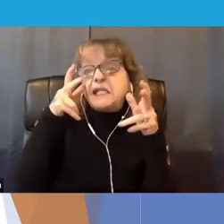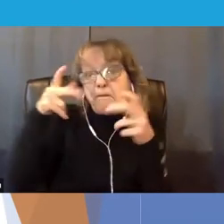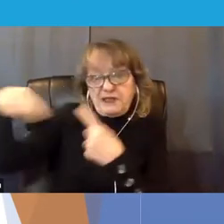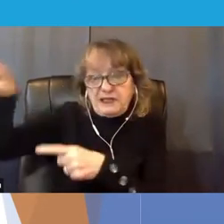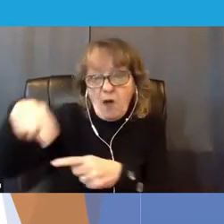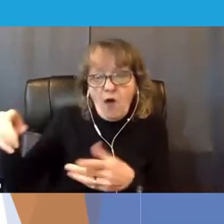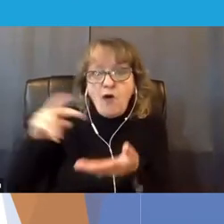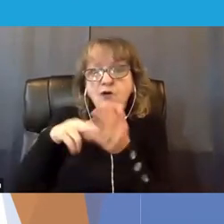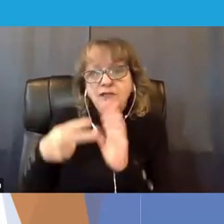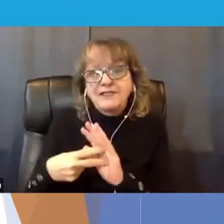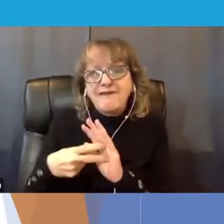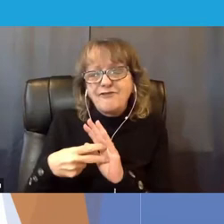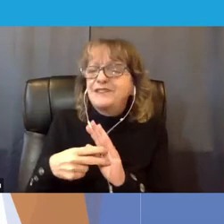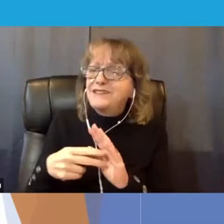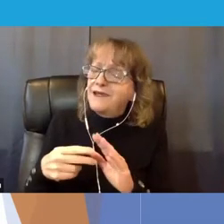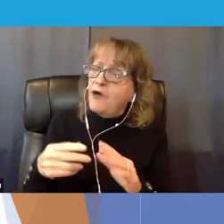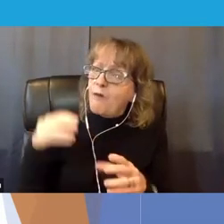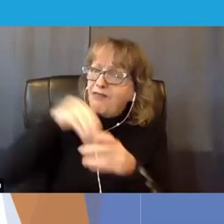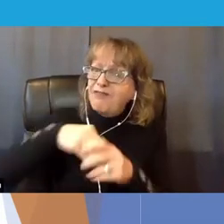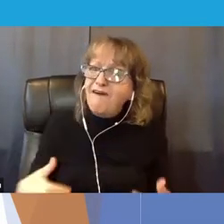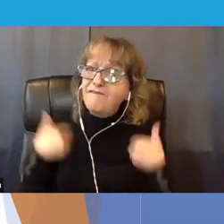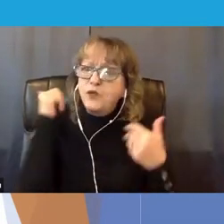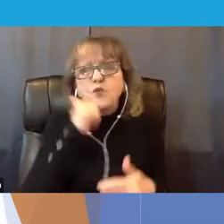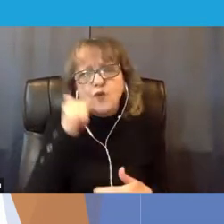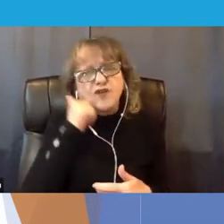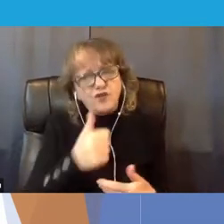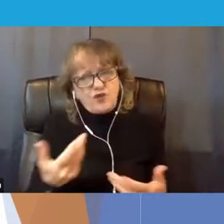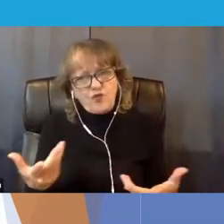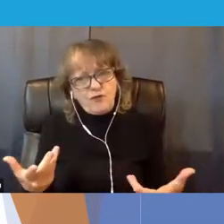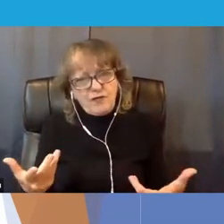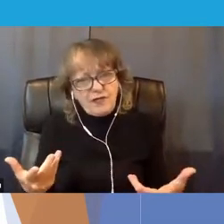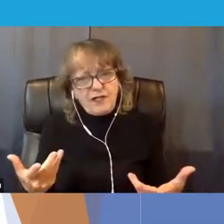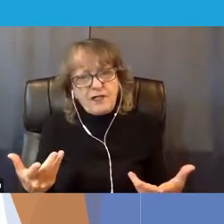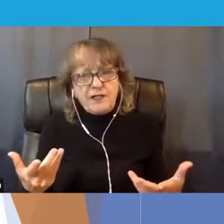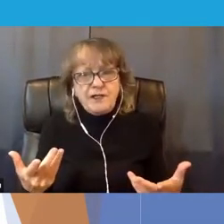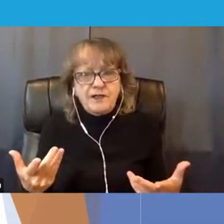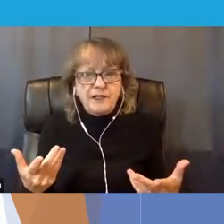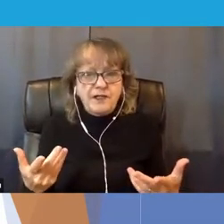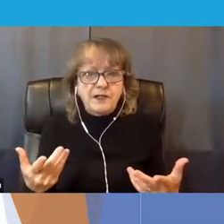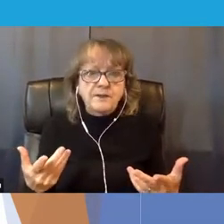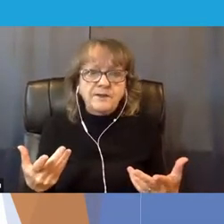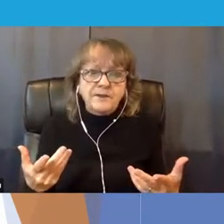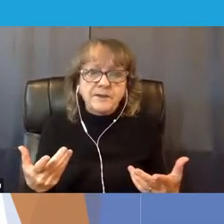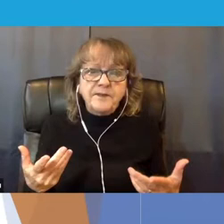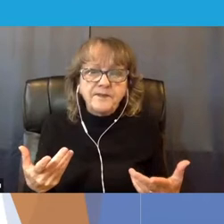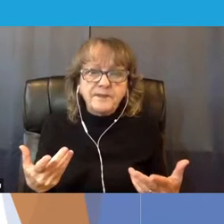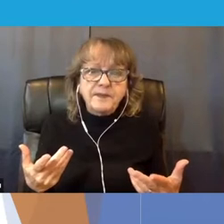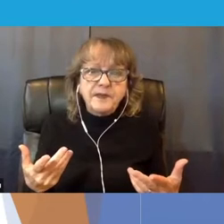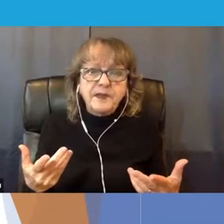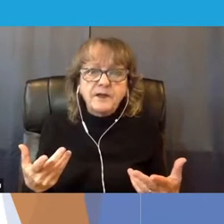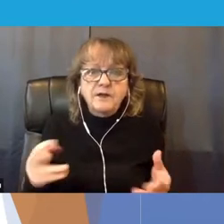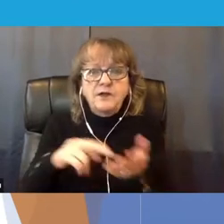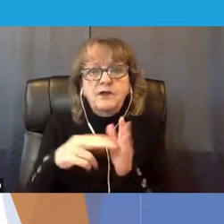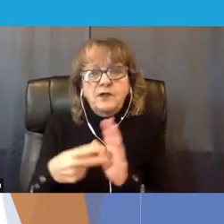à certaines violences au quotidien. On en tant qu'éternel enfant,